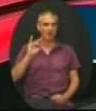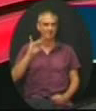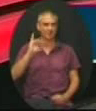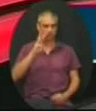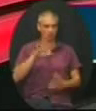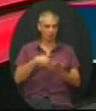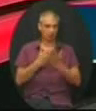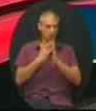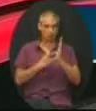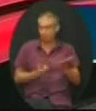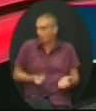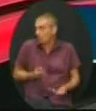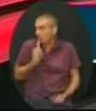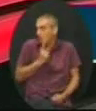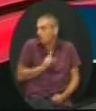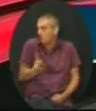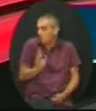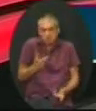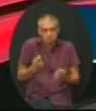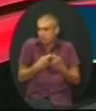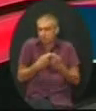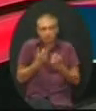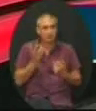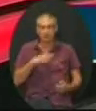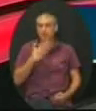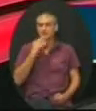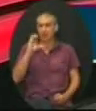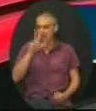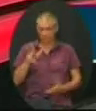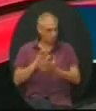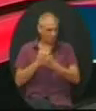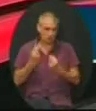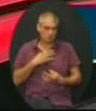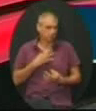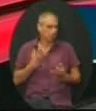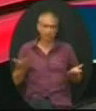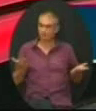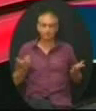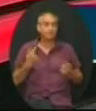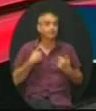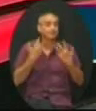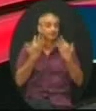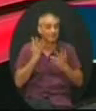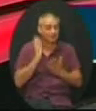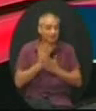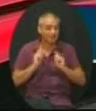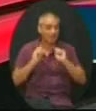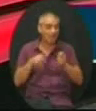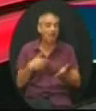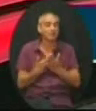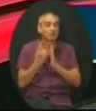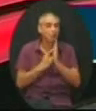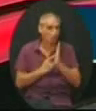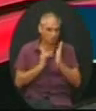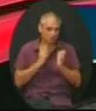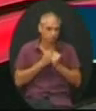באשר להצעת החוק שלו. לא, בכלל לא, מה הקשר? זה גם ישראל כץ מורב, הוא חבר שלי. אנחנו, ברגע שמגיעים הצעת חוק,